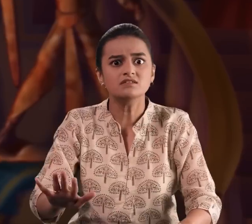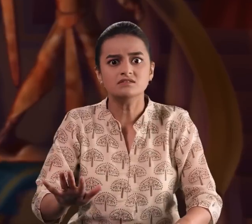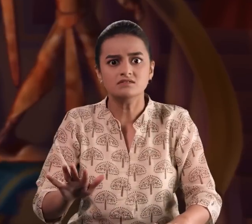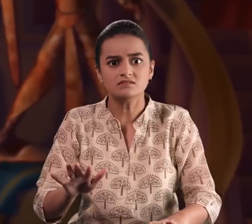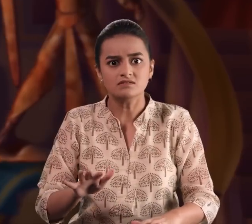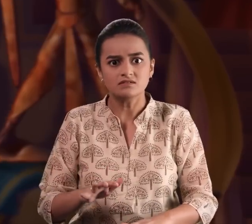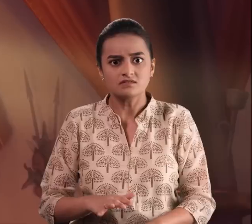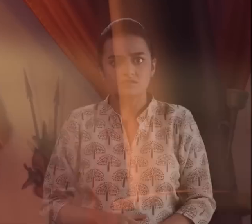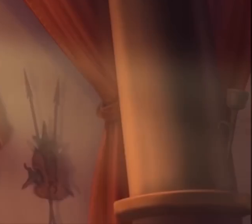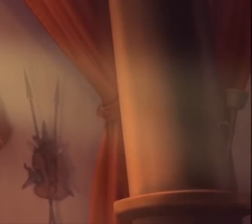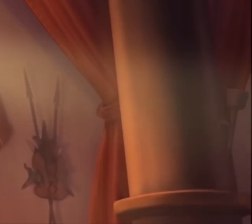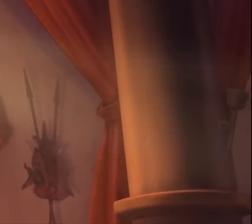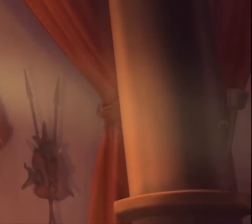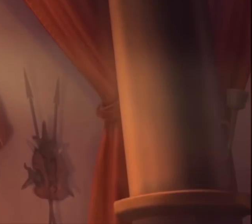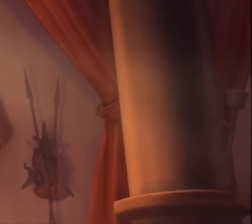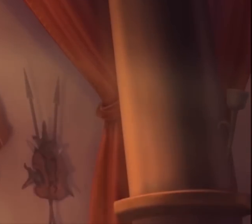पहुंचे।